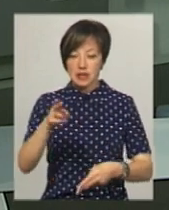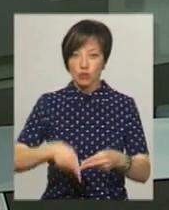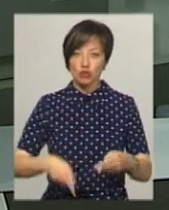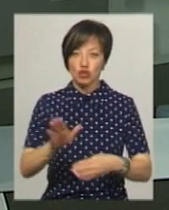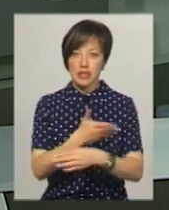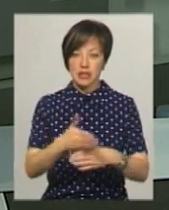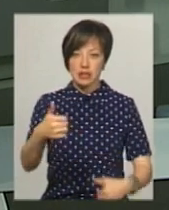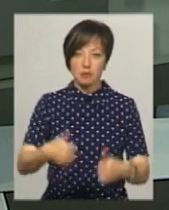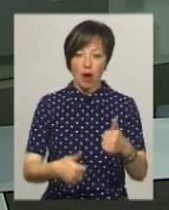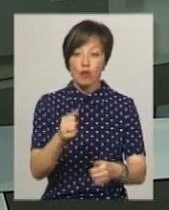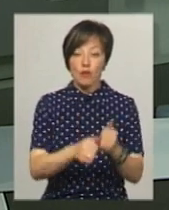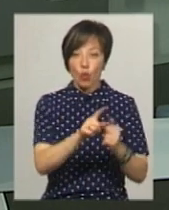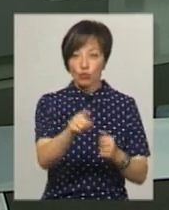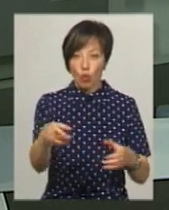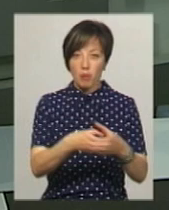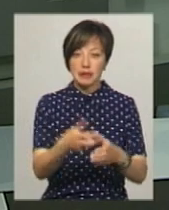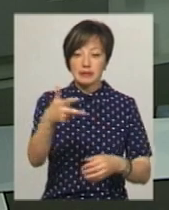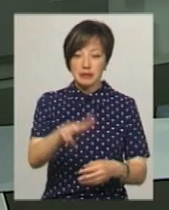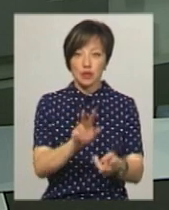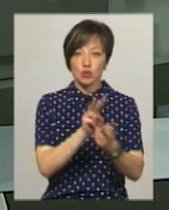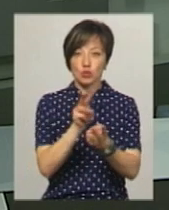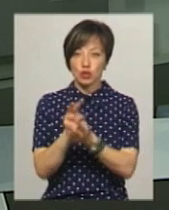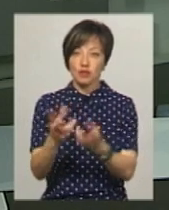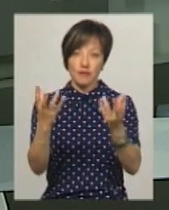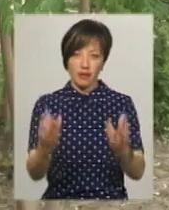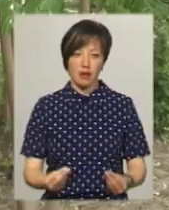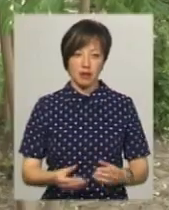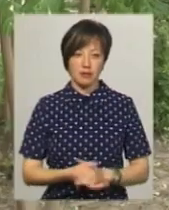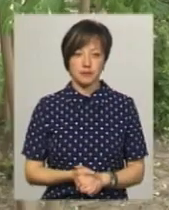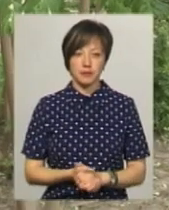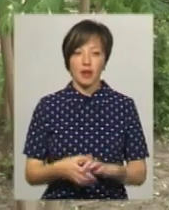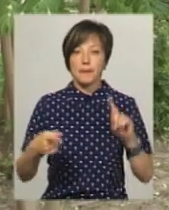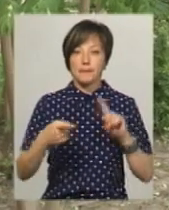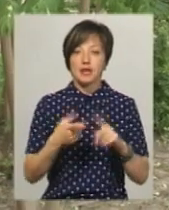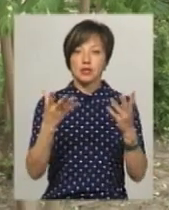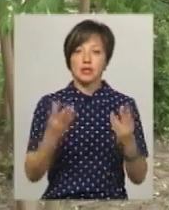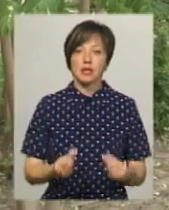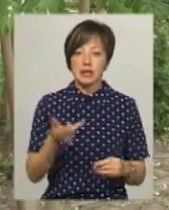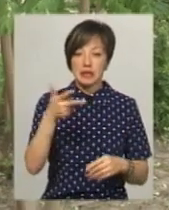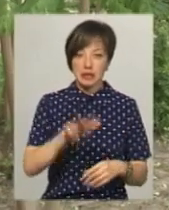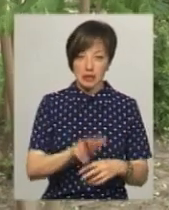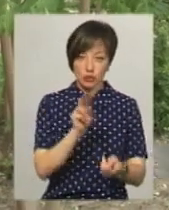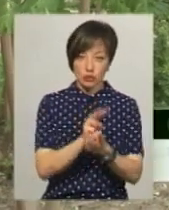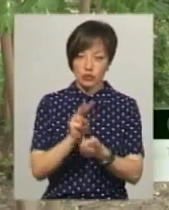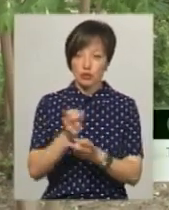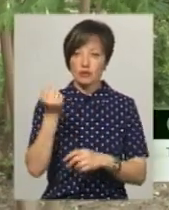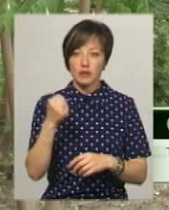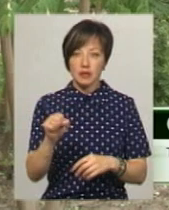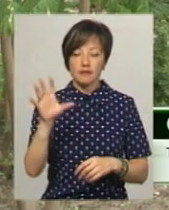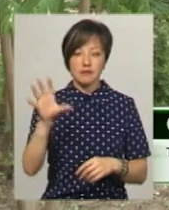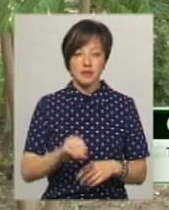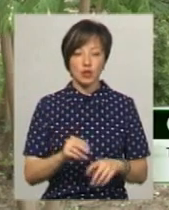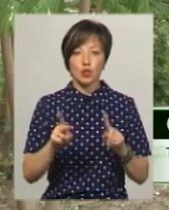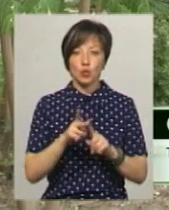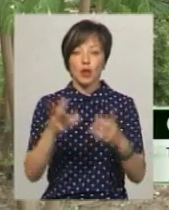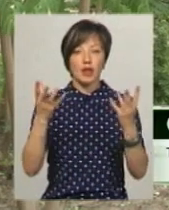частини змагань. У кожної команди було 3 зустрічі в день. Перший день ми зіграли 3 матчі, виграли всі. В